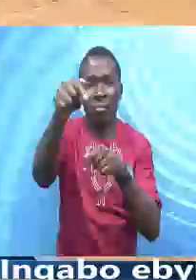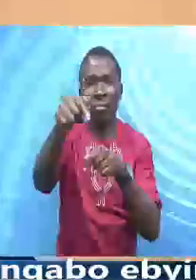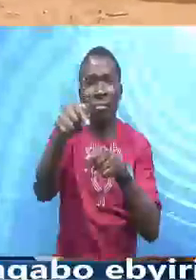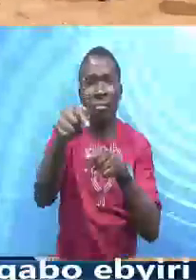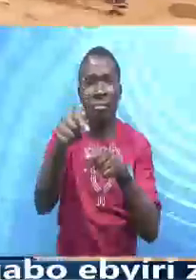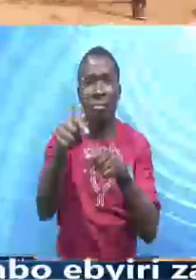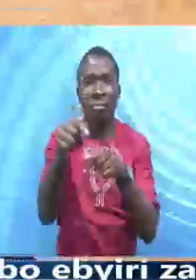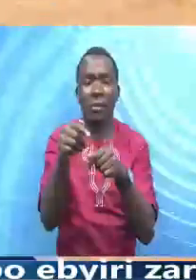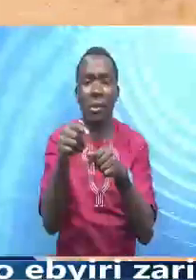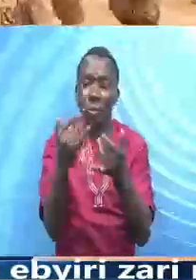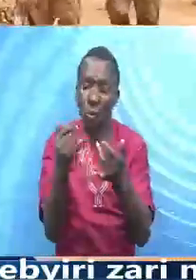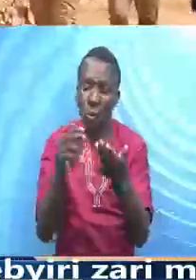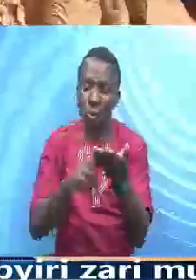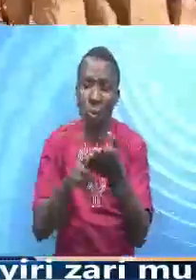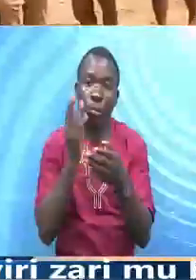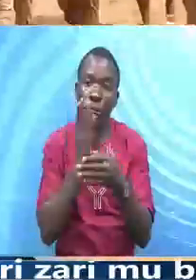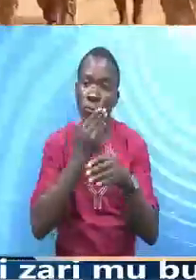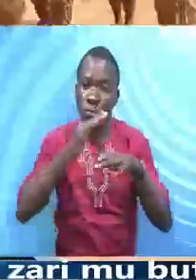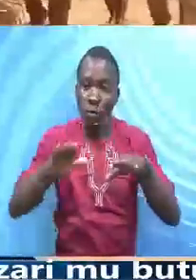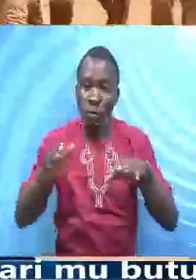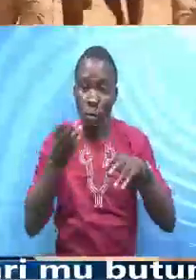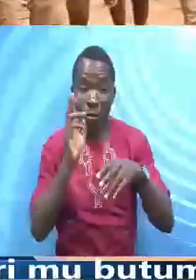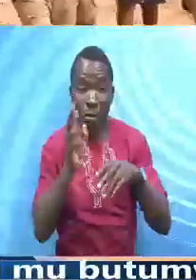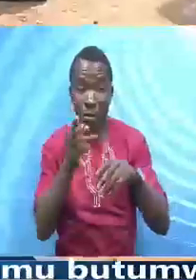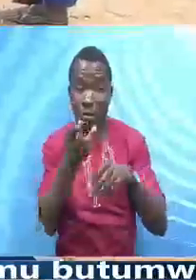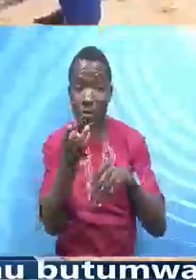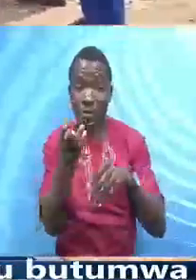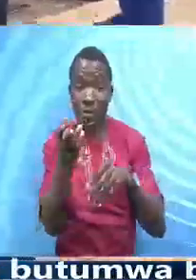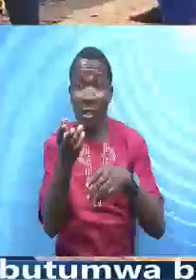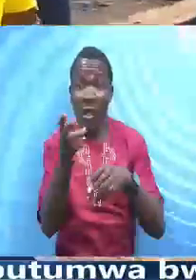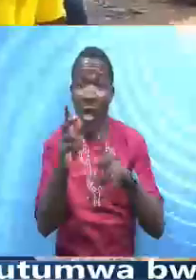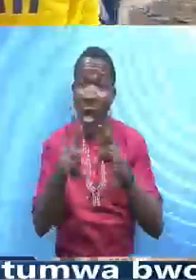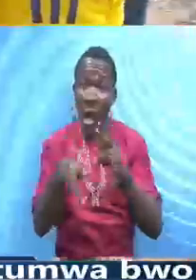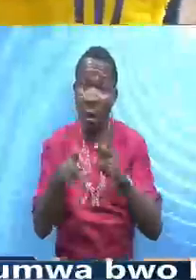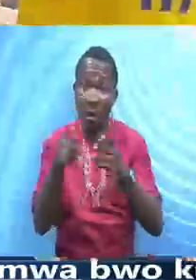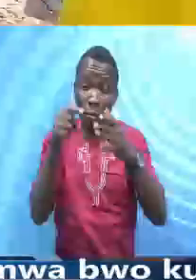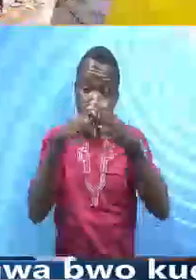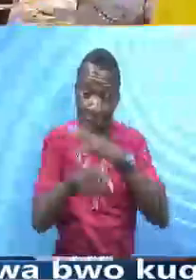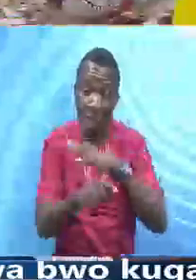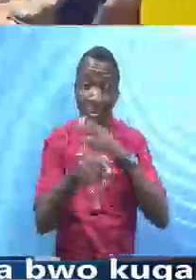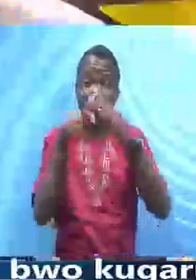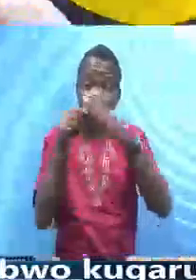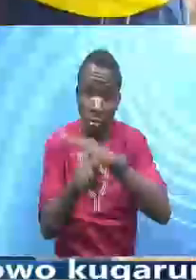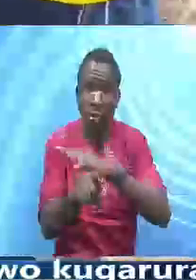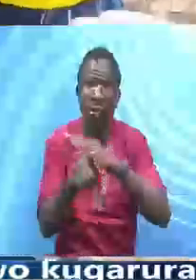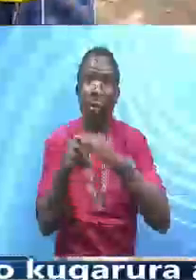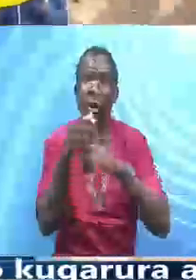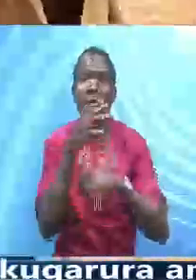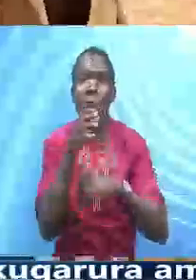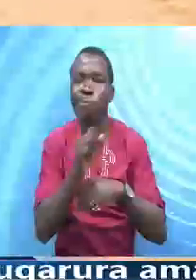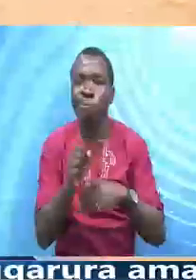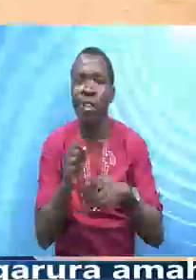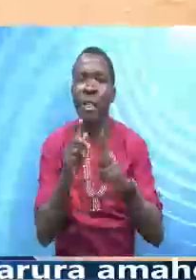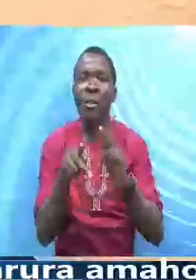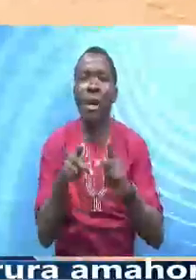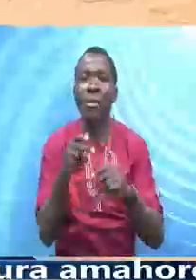duhagaritse turimo turakata hano mu gishanga y'ubuvuke mahugu kuko abantu barimo kugenda batembamo abakecuru n'abantu bakuze